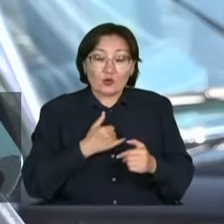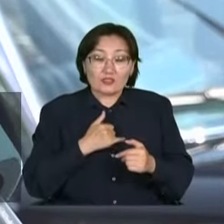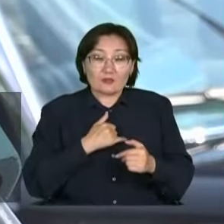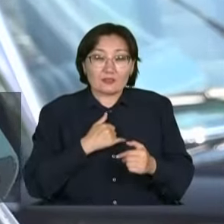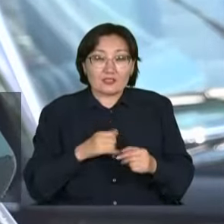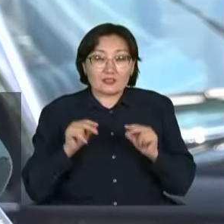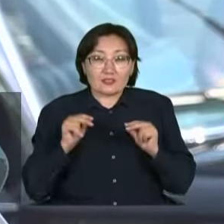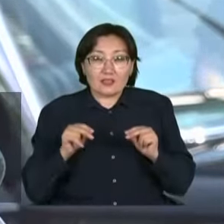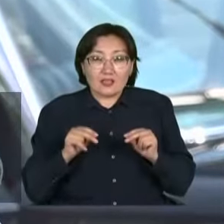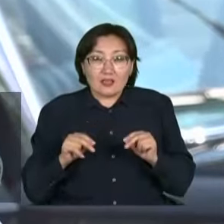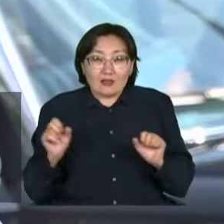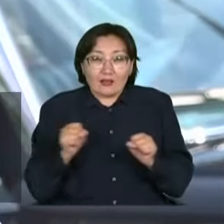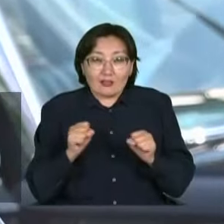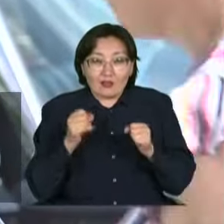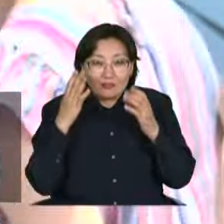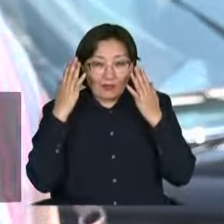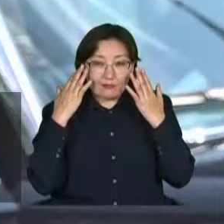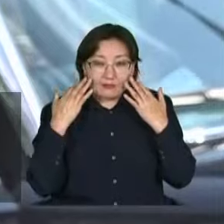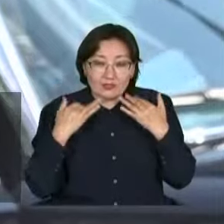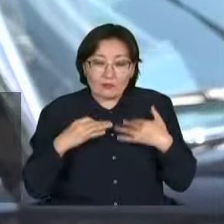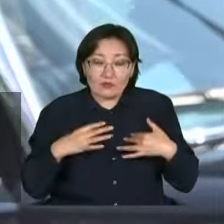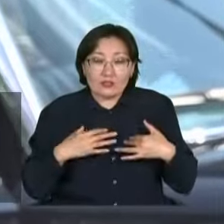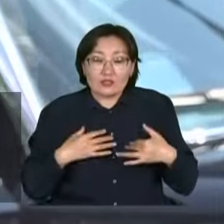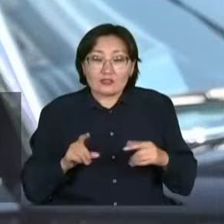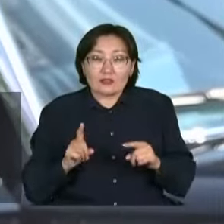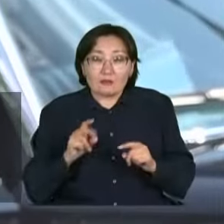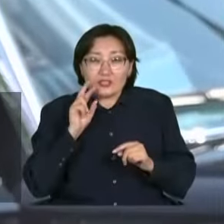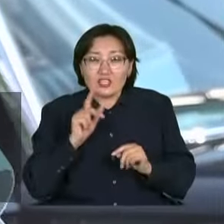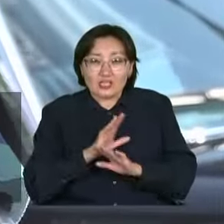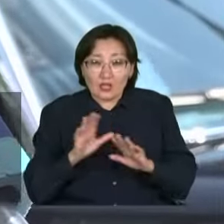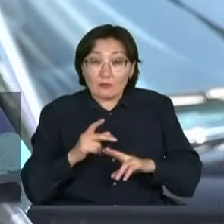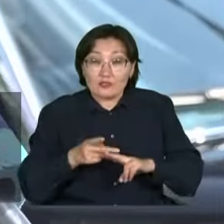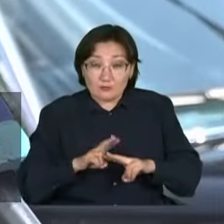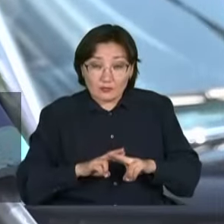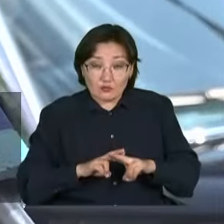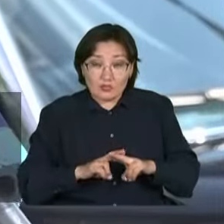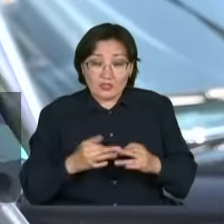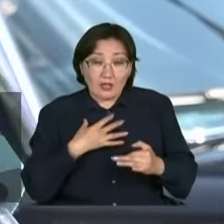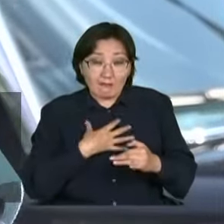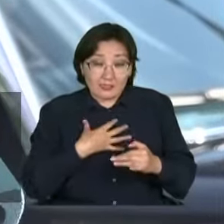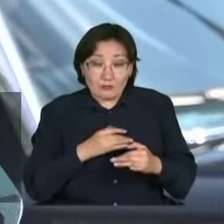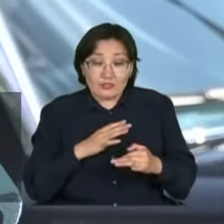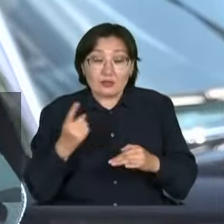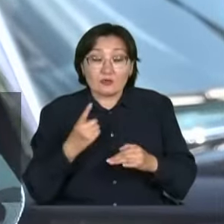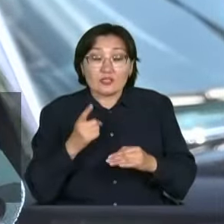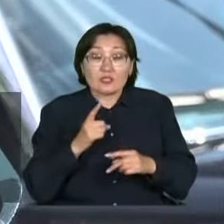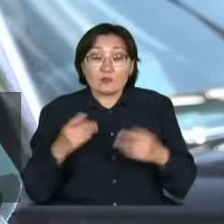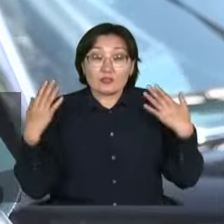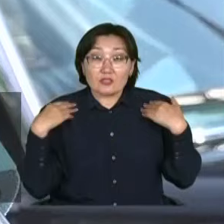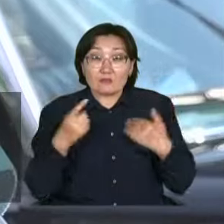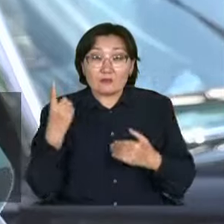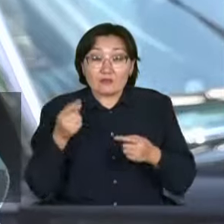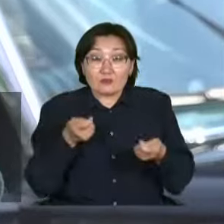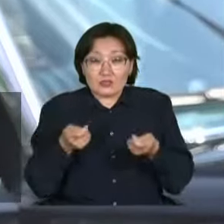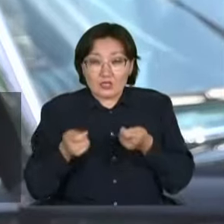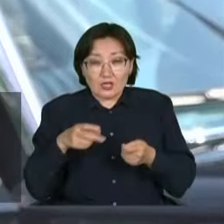говоря, холодный пот был. Я думал, как бы не ошибиться, потому что, как говорится, во-первых, за плечами у меня первый